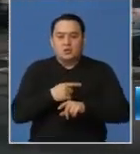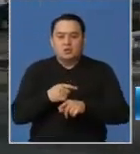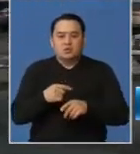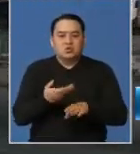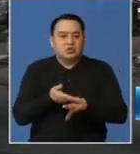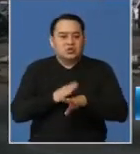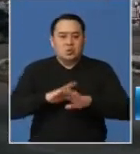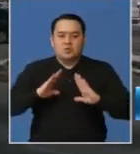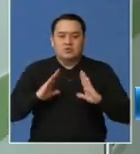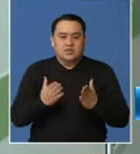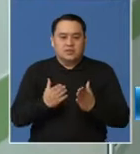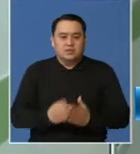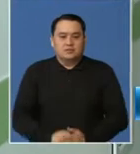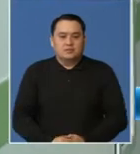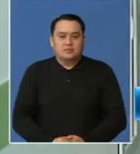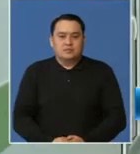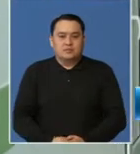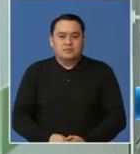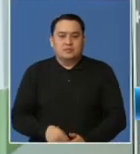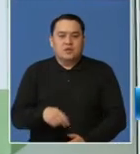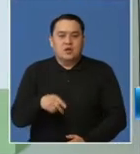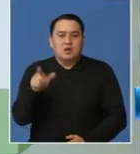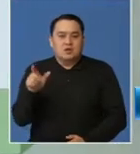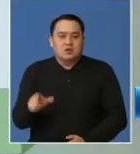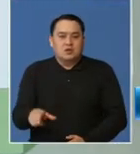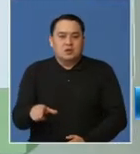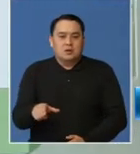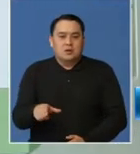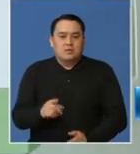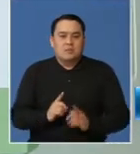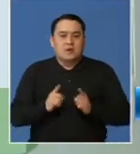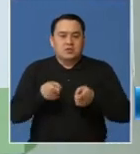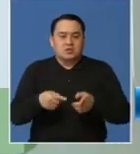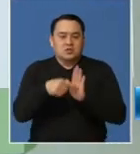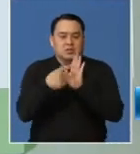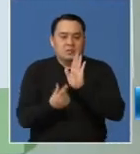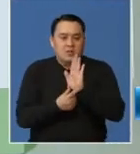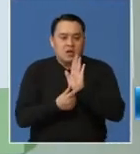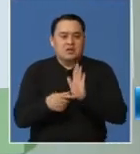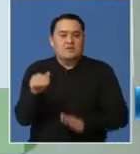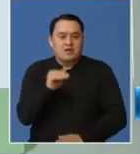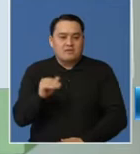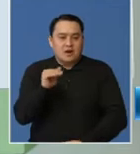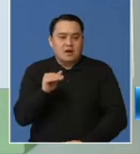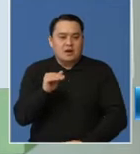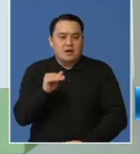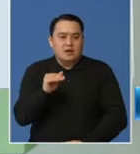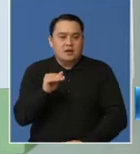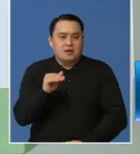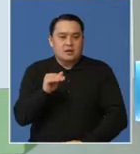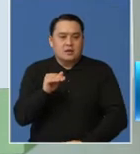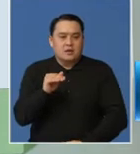крайне тяжелом состоянии. Пациент Садыков Арган поступил 17 февраля